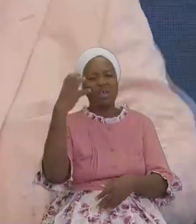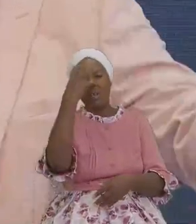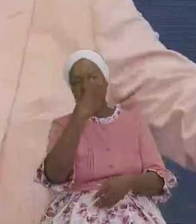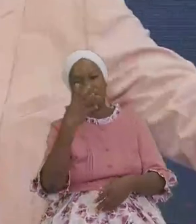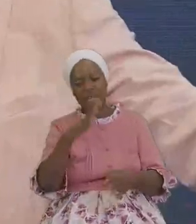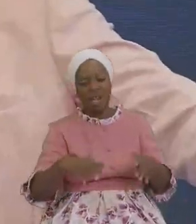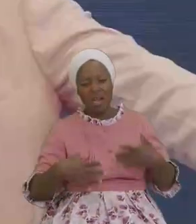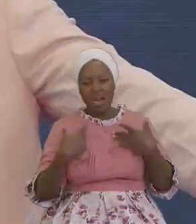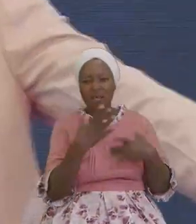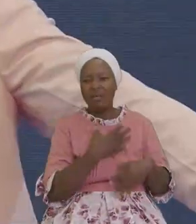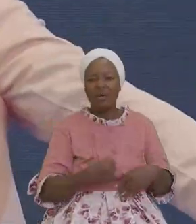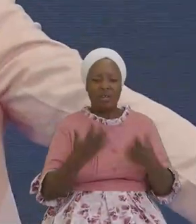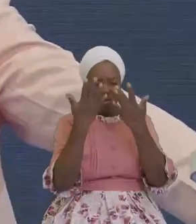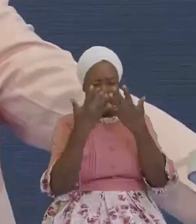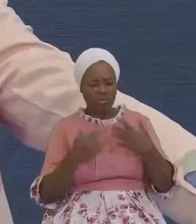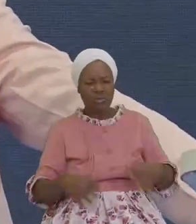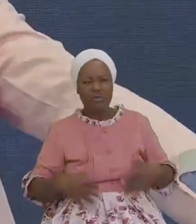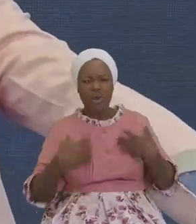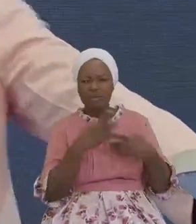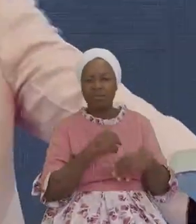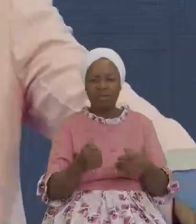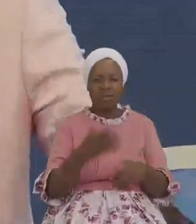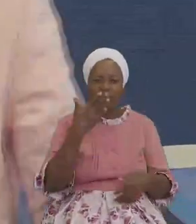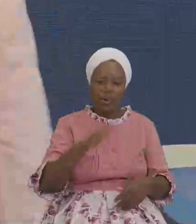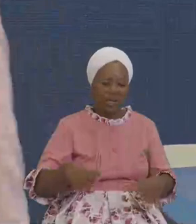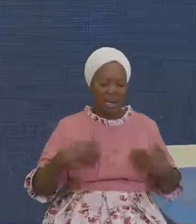toute cette vie abîmée, détruite du passé.